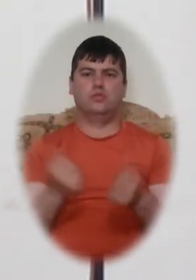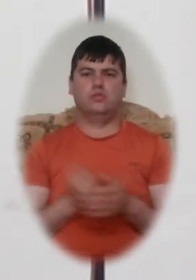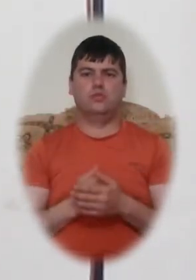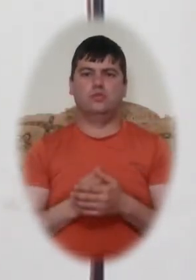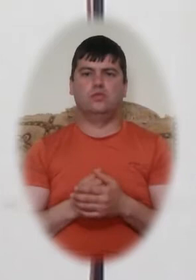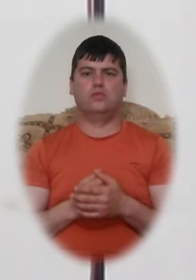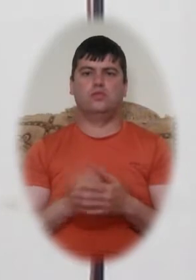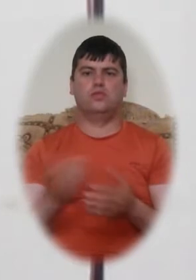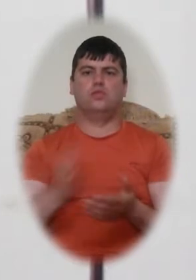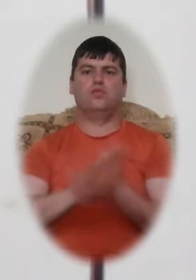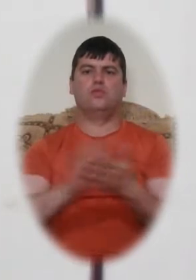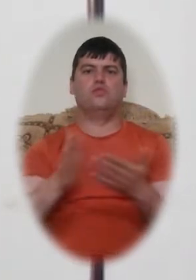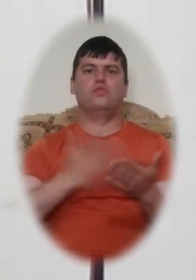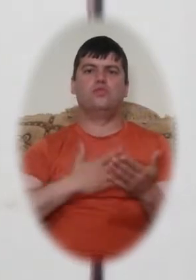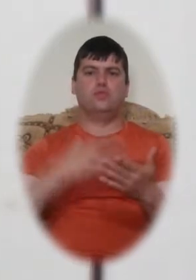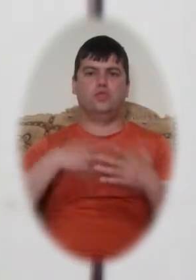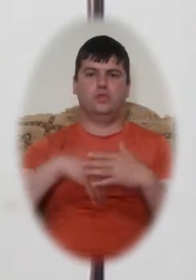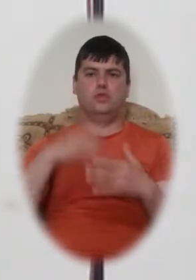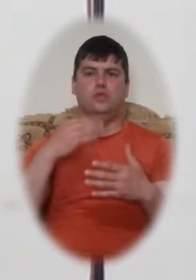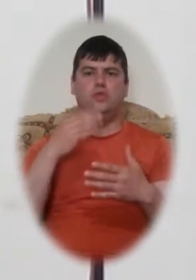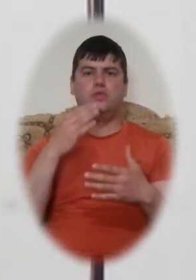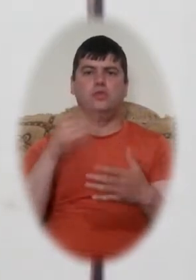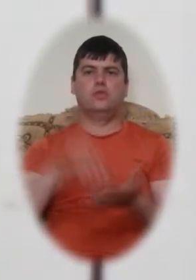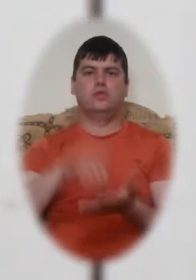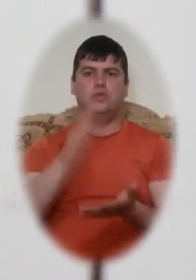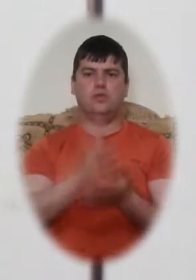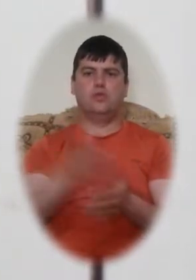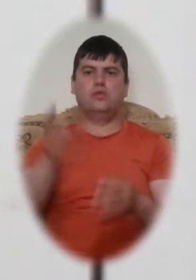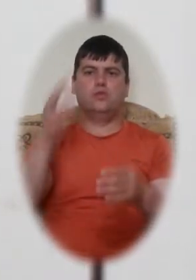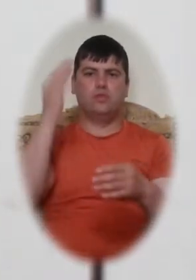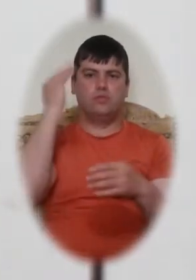երբ ես սուրպոքին ես ո նեվկայ, որսի կեզ մկ